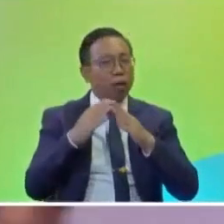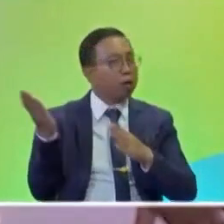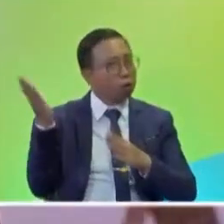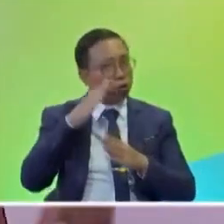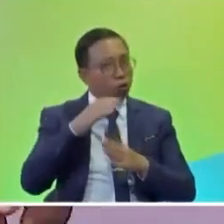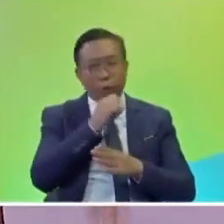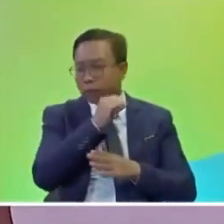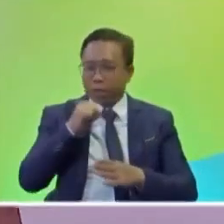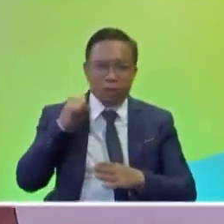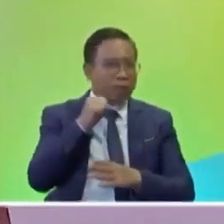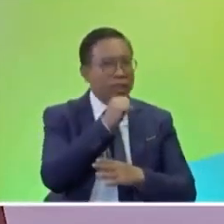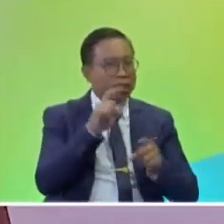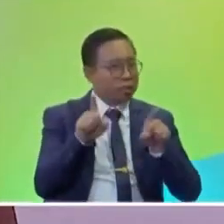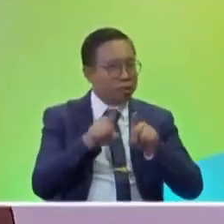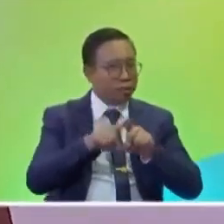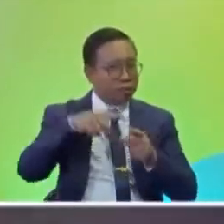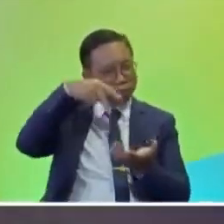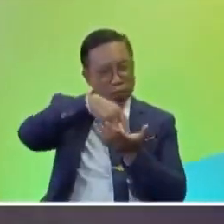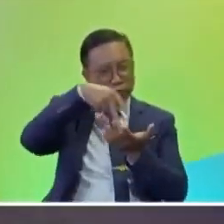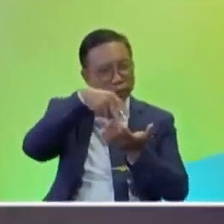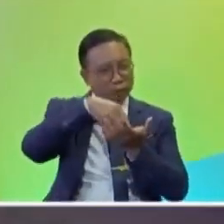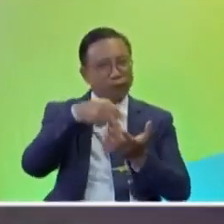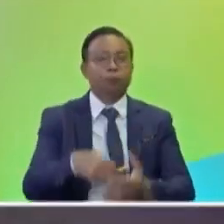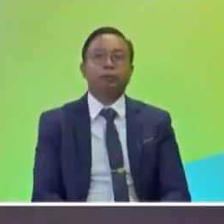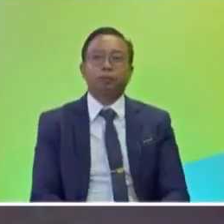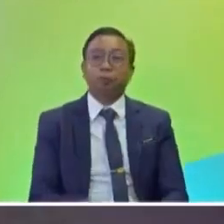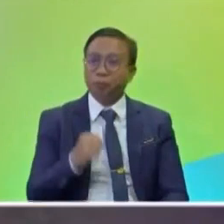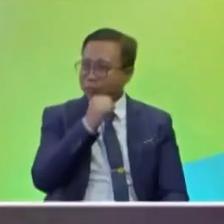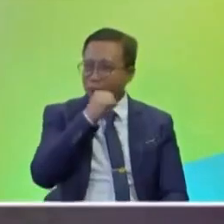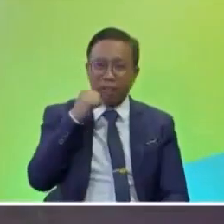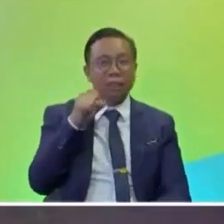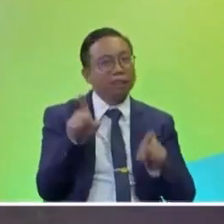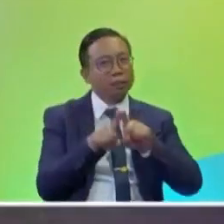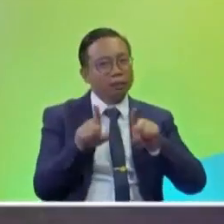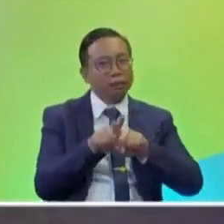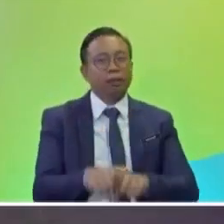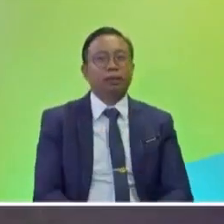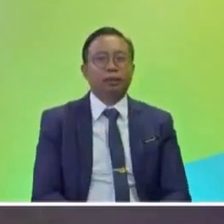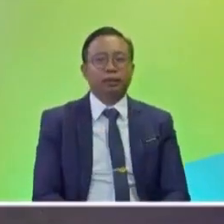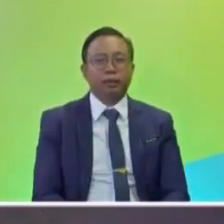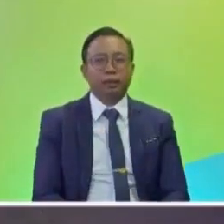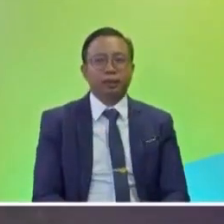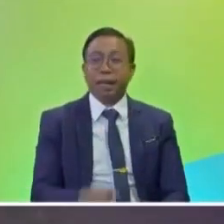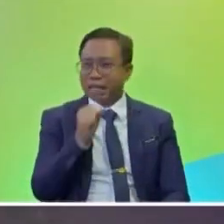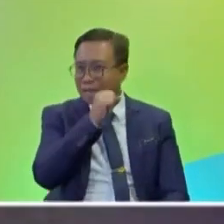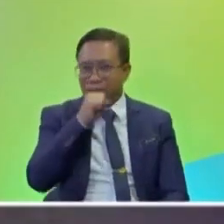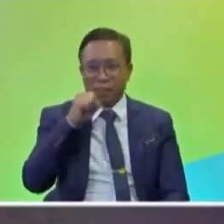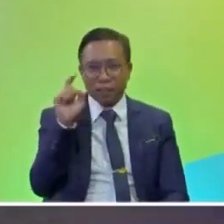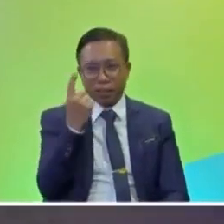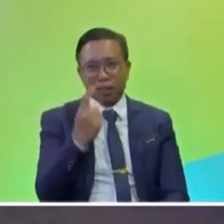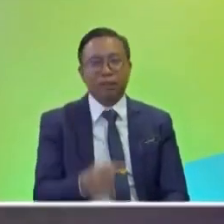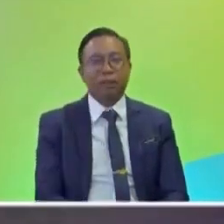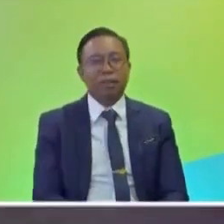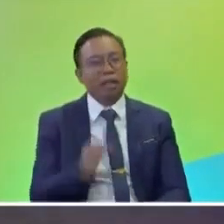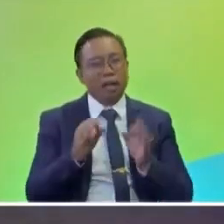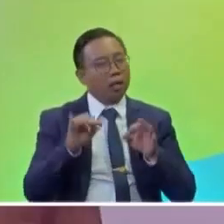kita nyanyi sama-sama. Bangun. Bangun semua. Kita nyanyi sama-sama. Bawa satu keluarga dekat rumah tu. Okey, nyanyi saja. Kalau